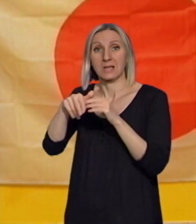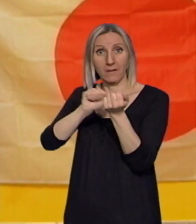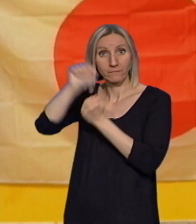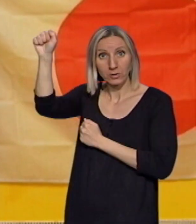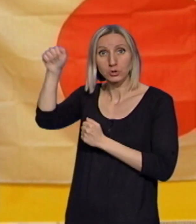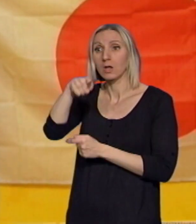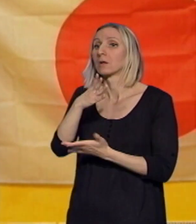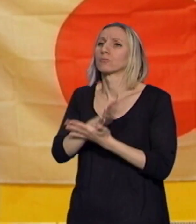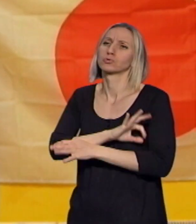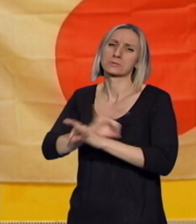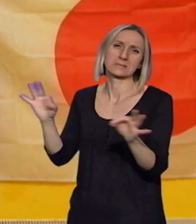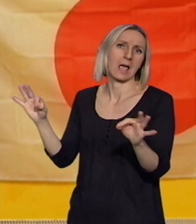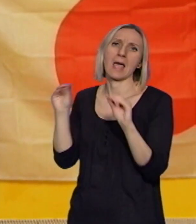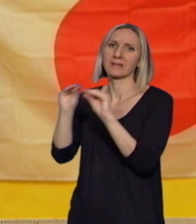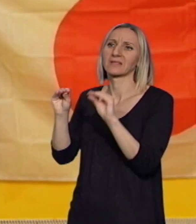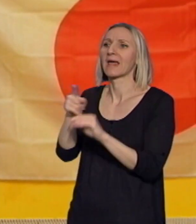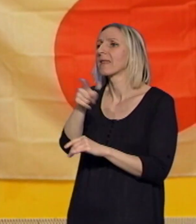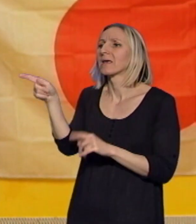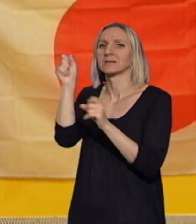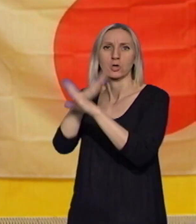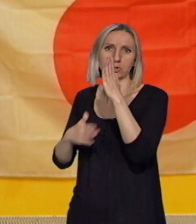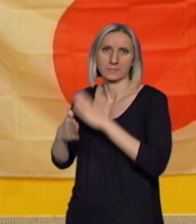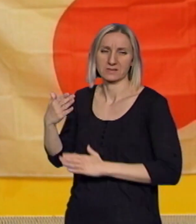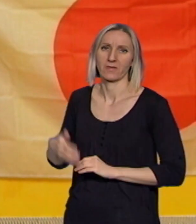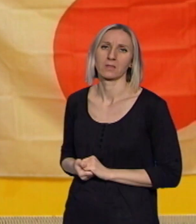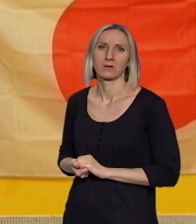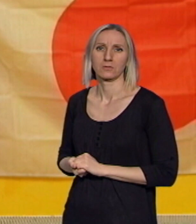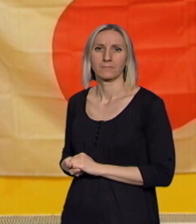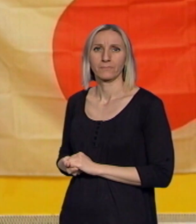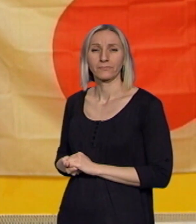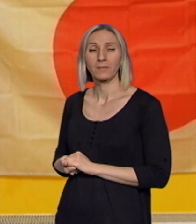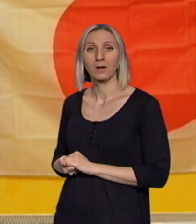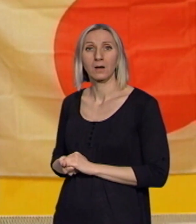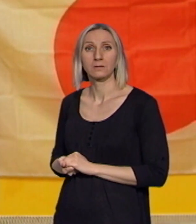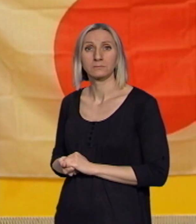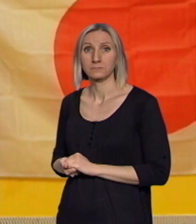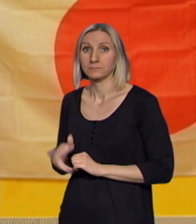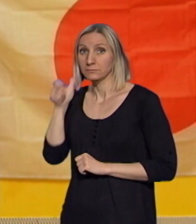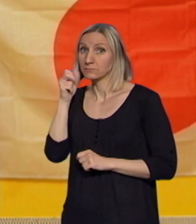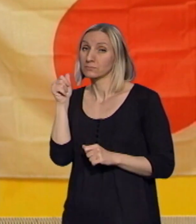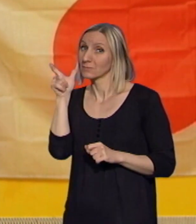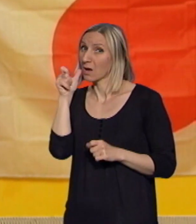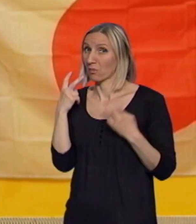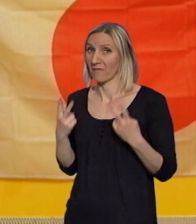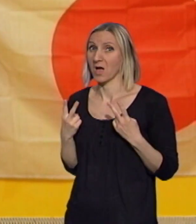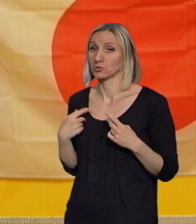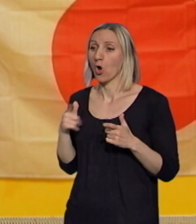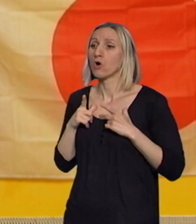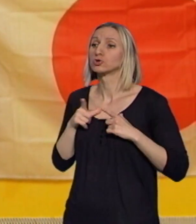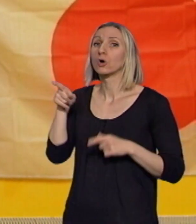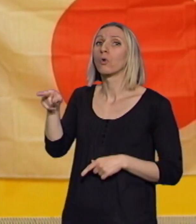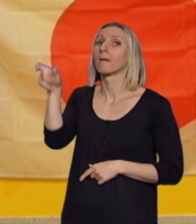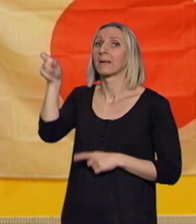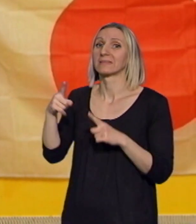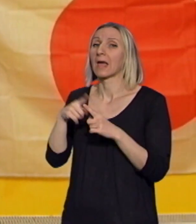sjajni treneri. Također, ono što je bitno, ja očekujem od nje da jednog dana